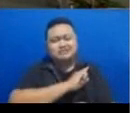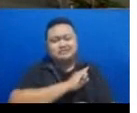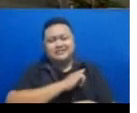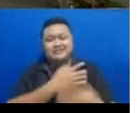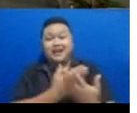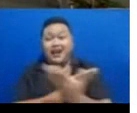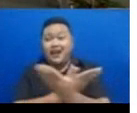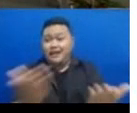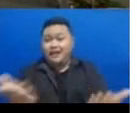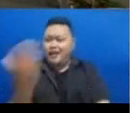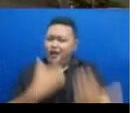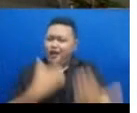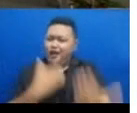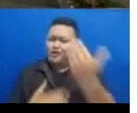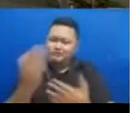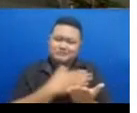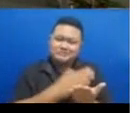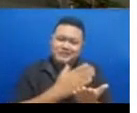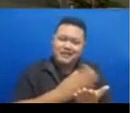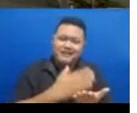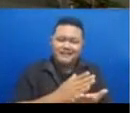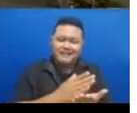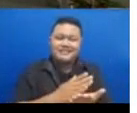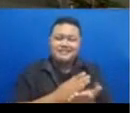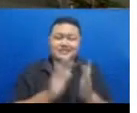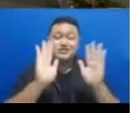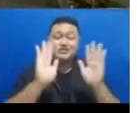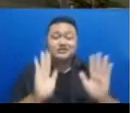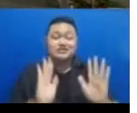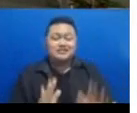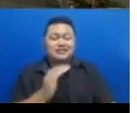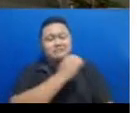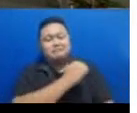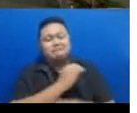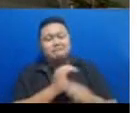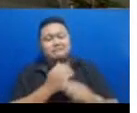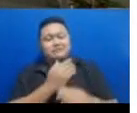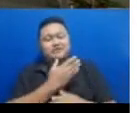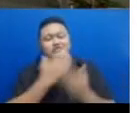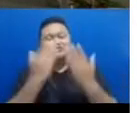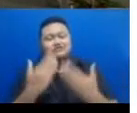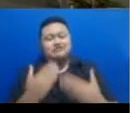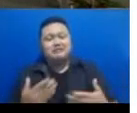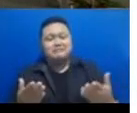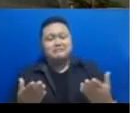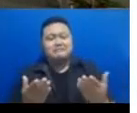sosial media dengan hashtag semangat belajar guru.